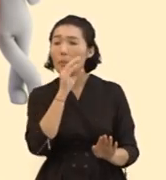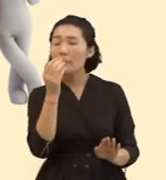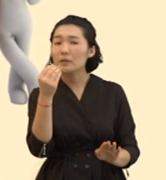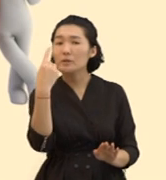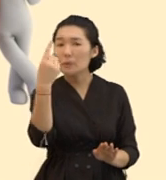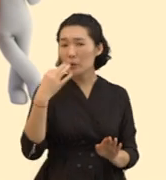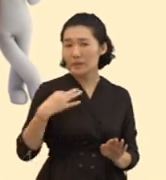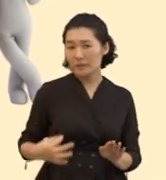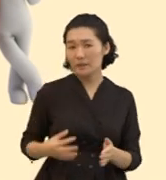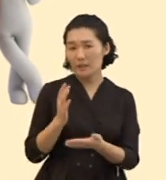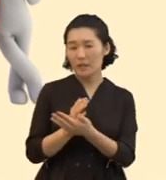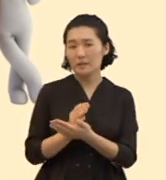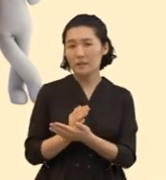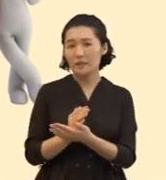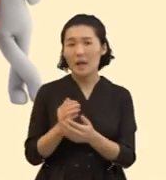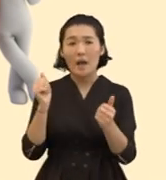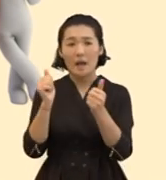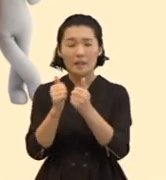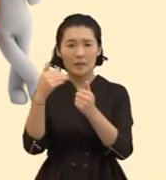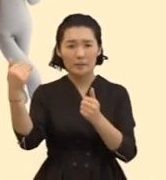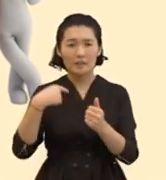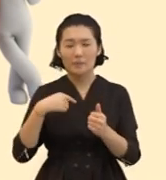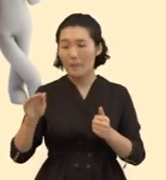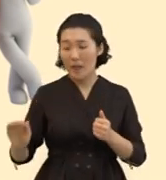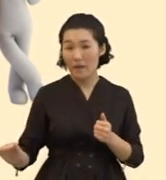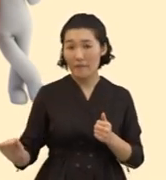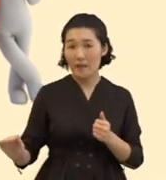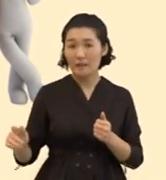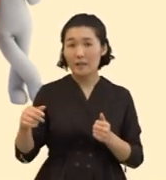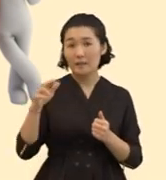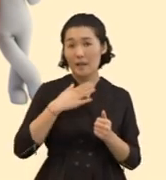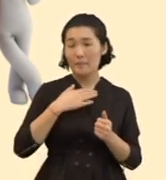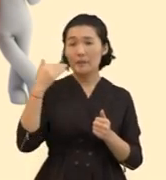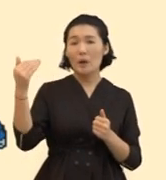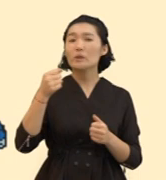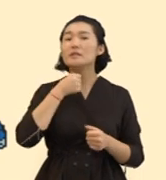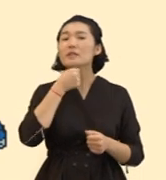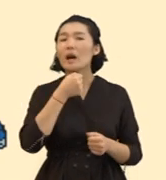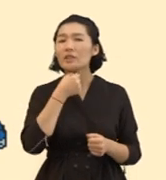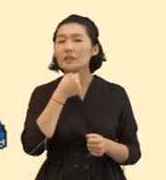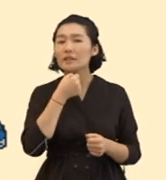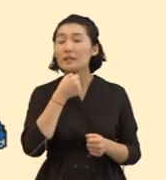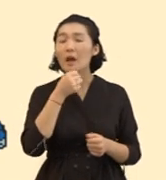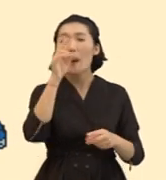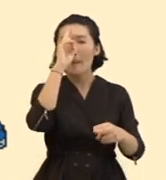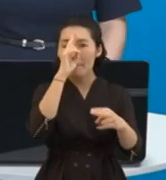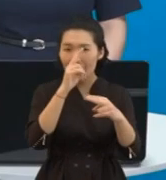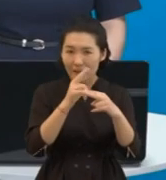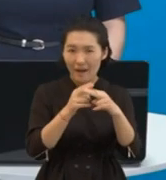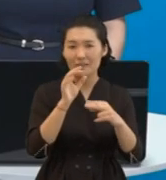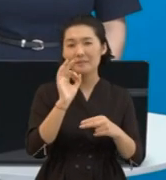сын рядом с ним я маловат для меня он старший брат конечно